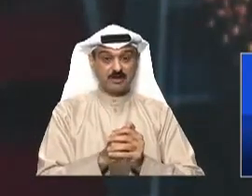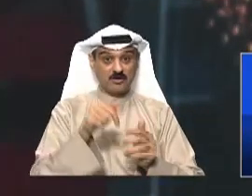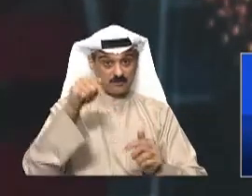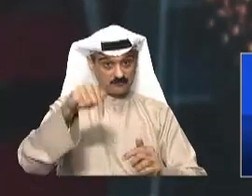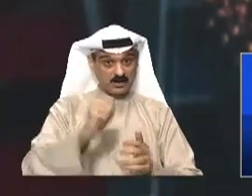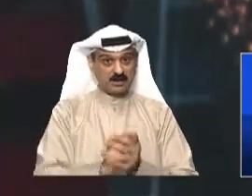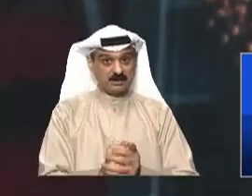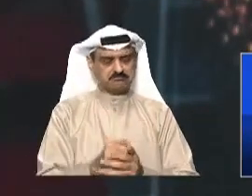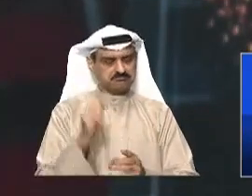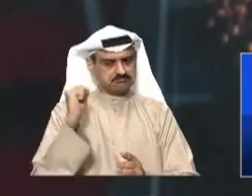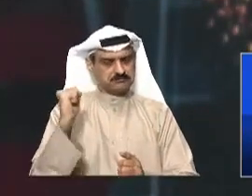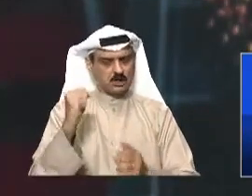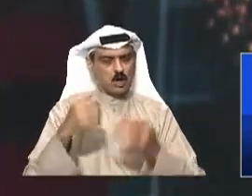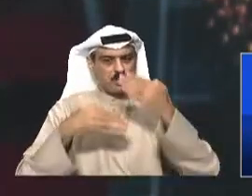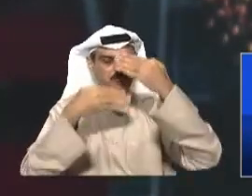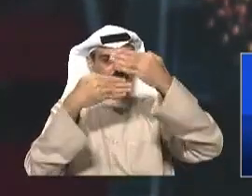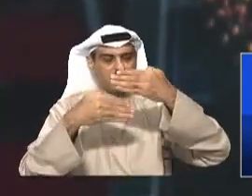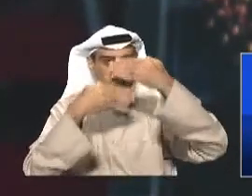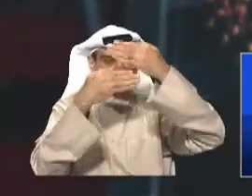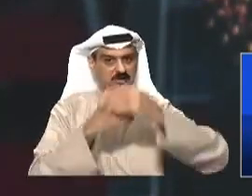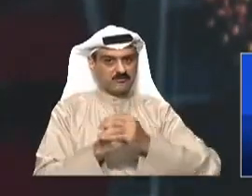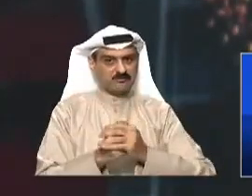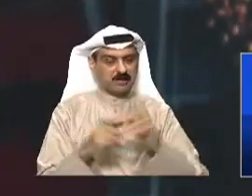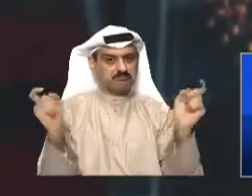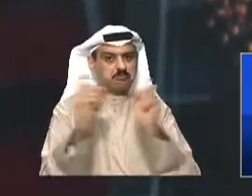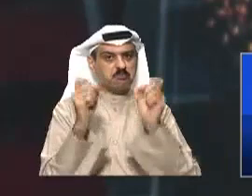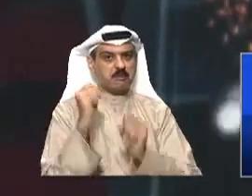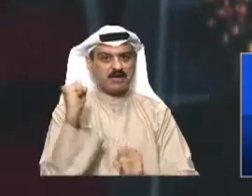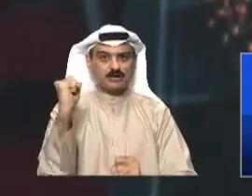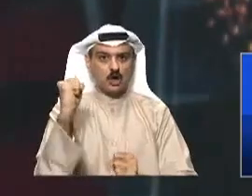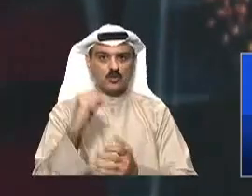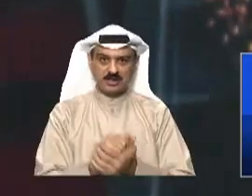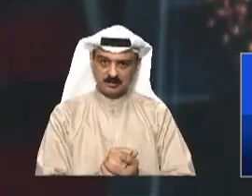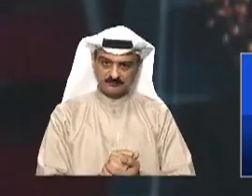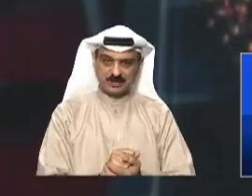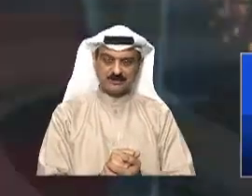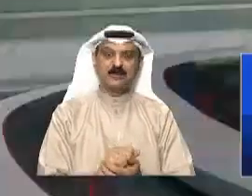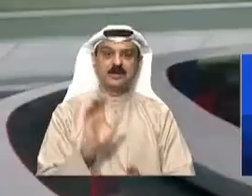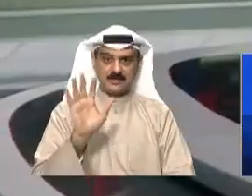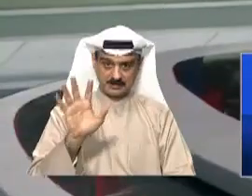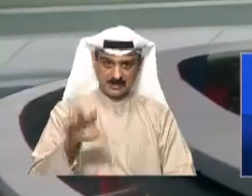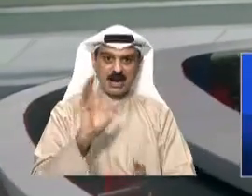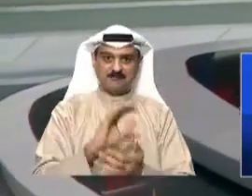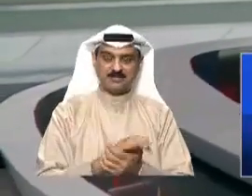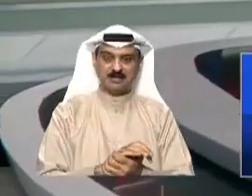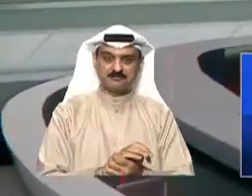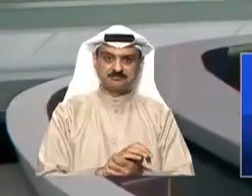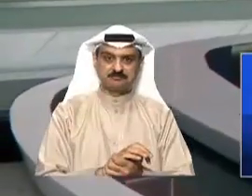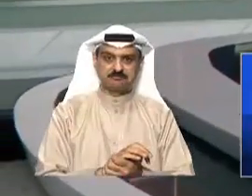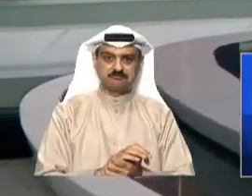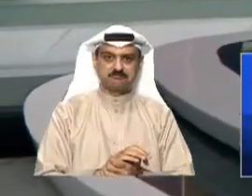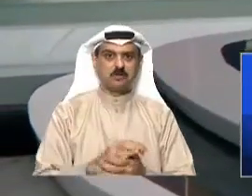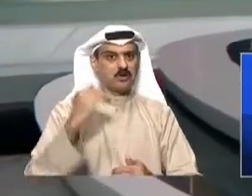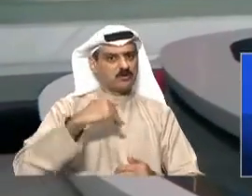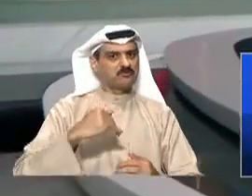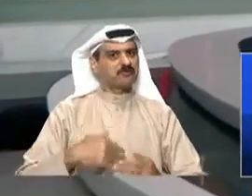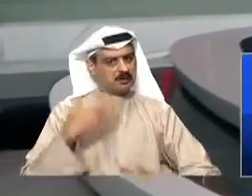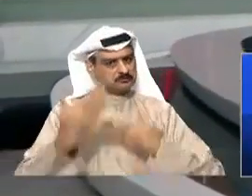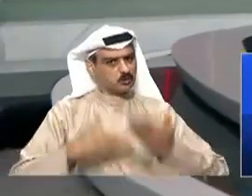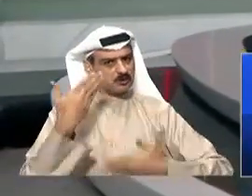فأعتقد أن المنتخب المغربي قدم مباراة كبيرة، هناك فعلا يعني روح عالية تميز بها